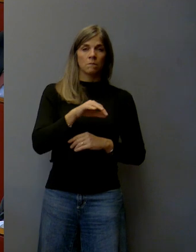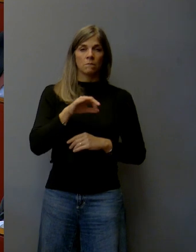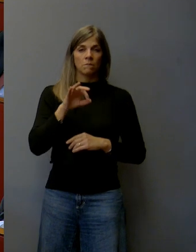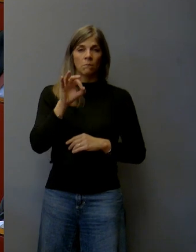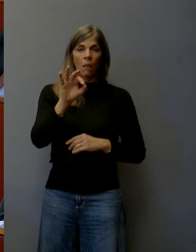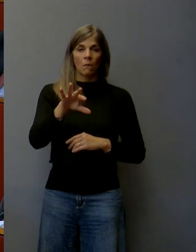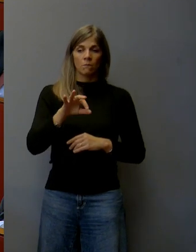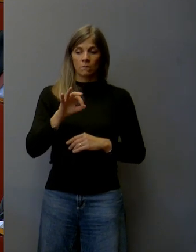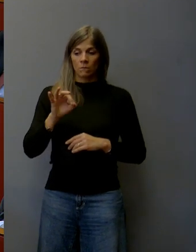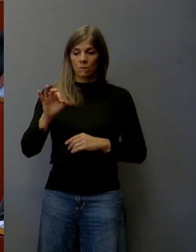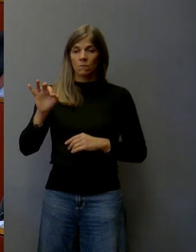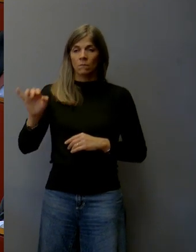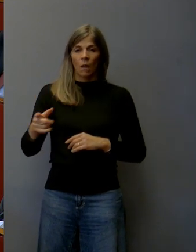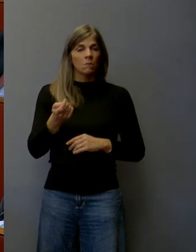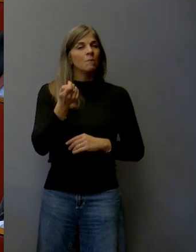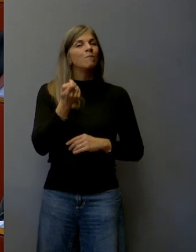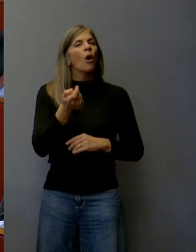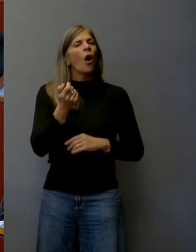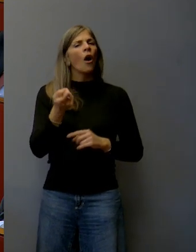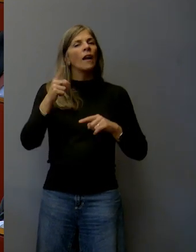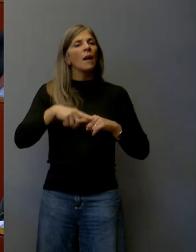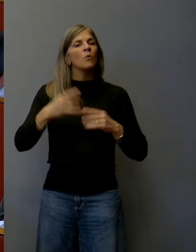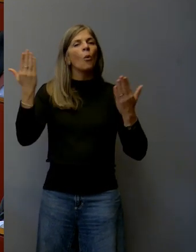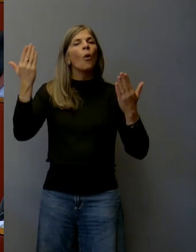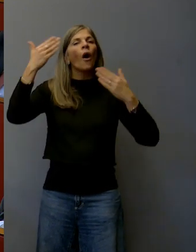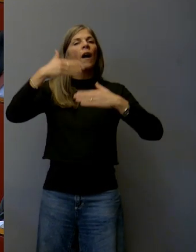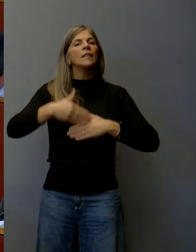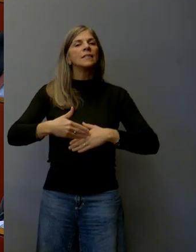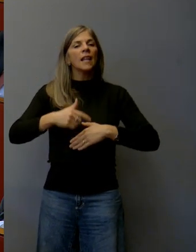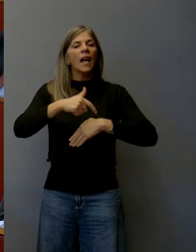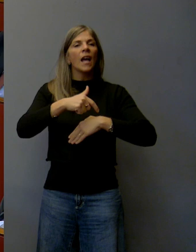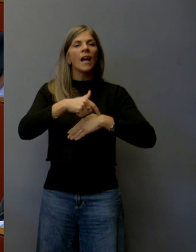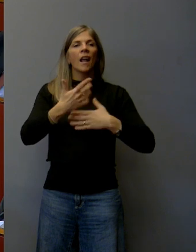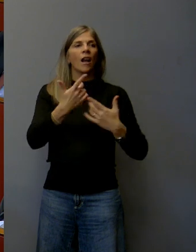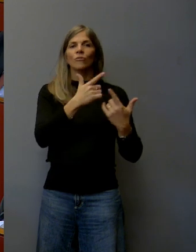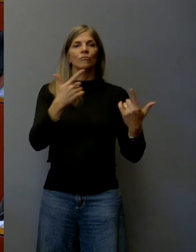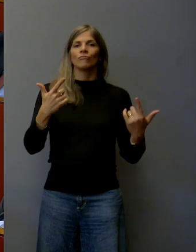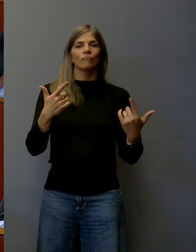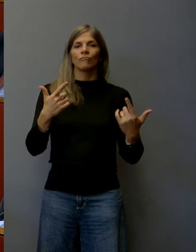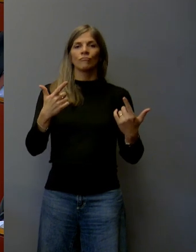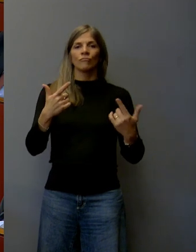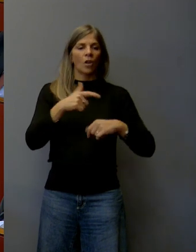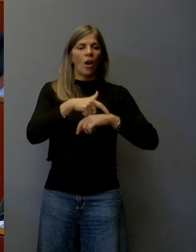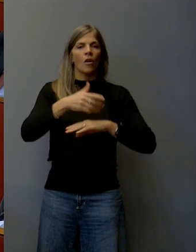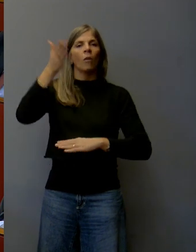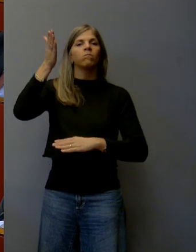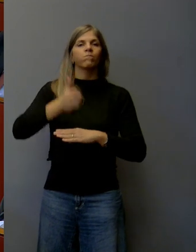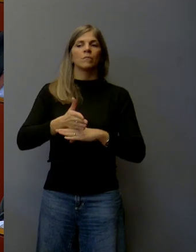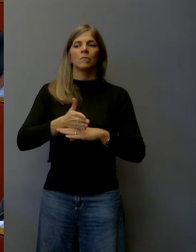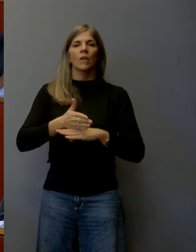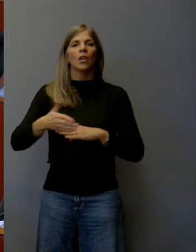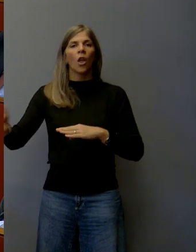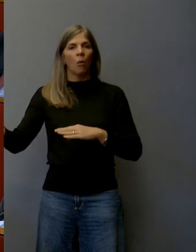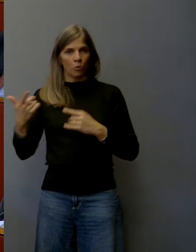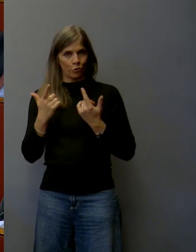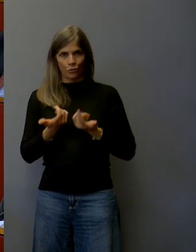corse serali se dovessi andare a seguire un po' ragionamento del collega patrone probabilmente pensiamo